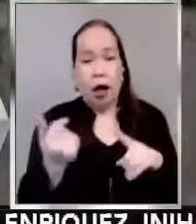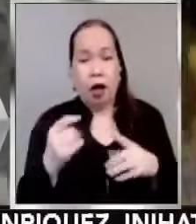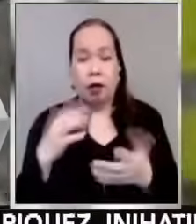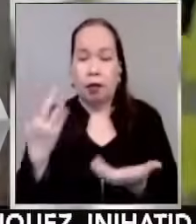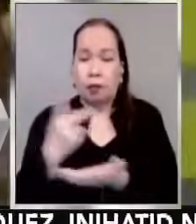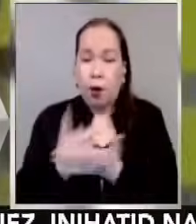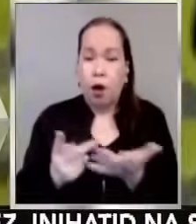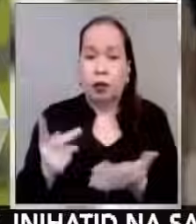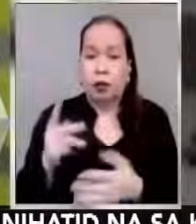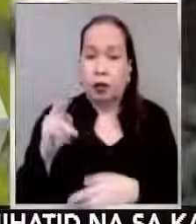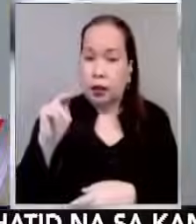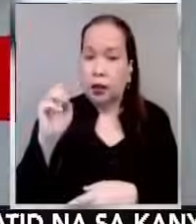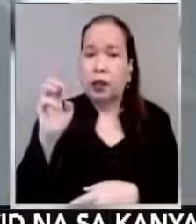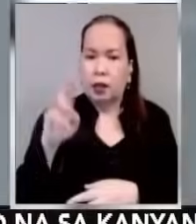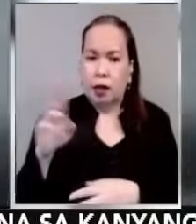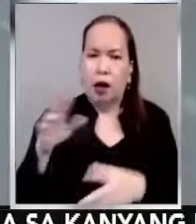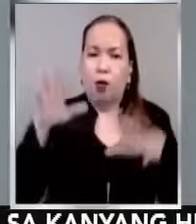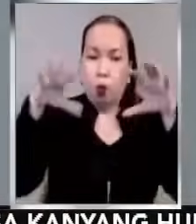pagbaha kanina.